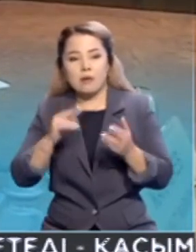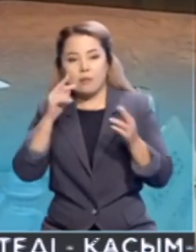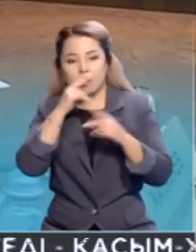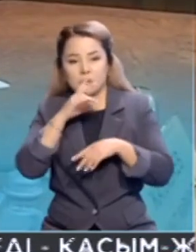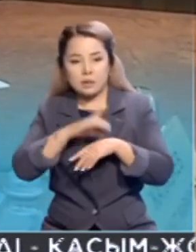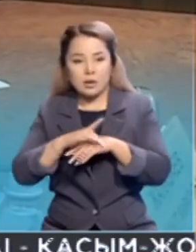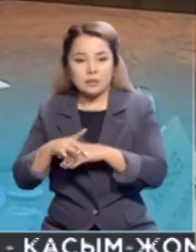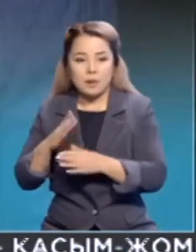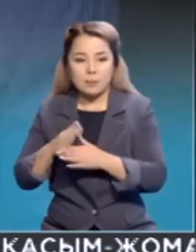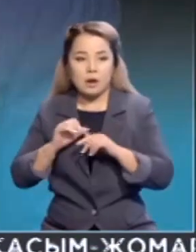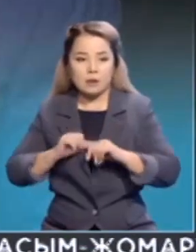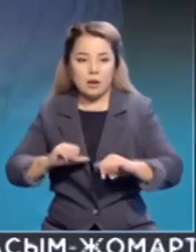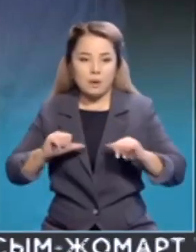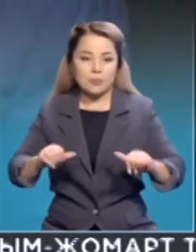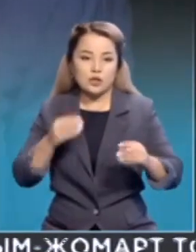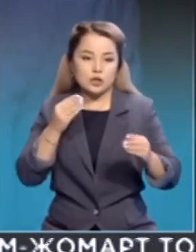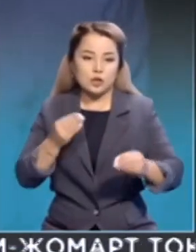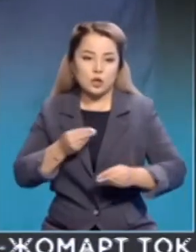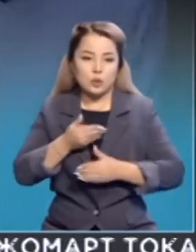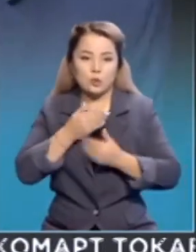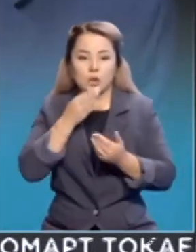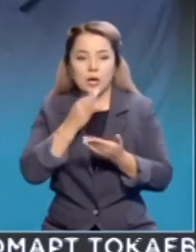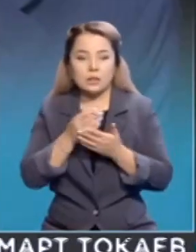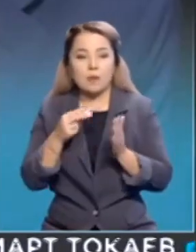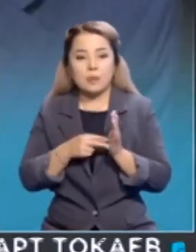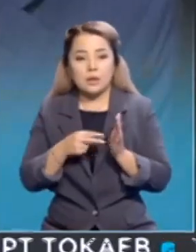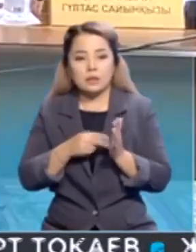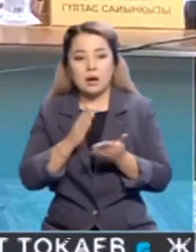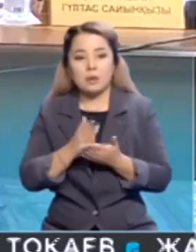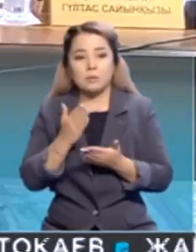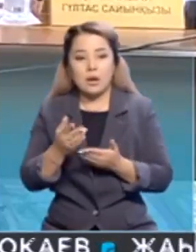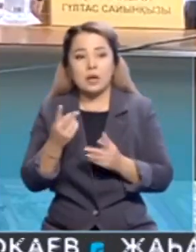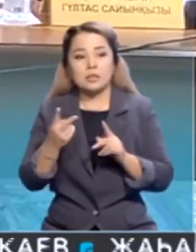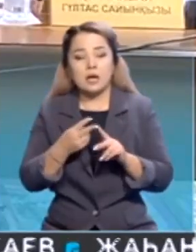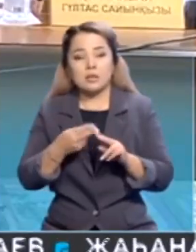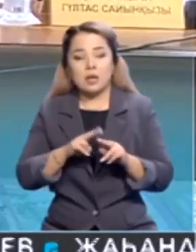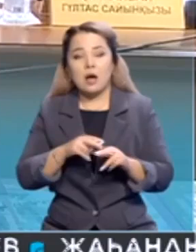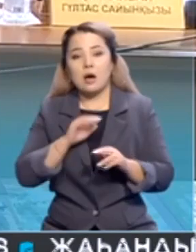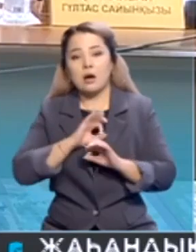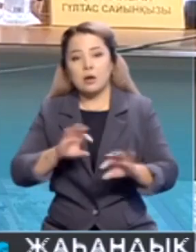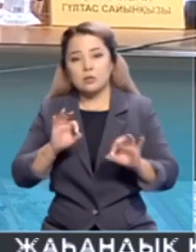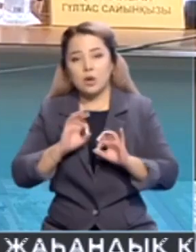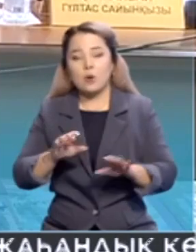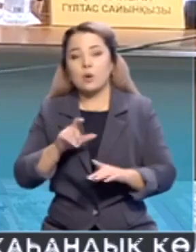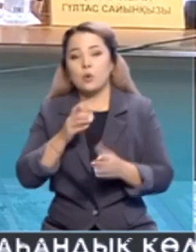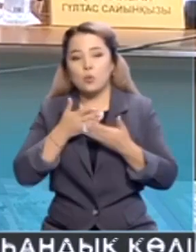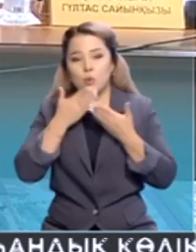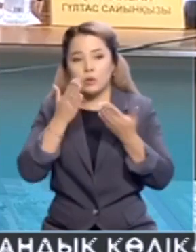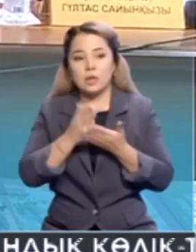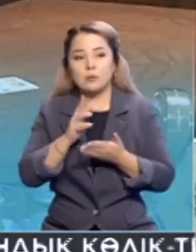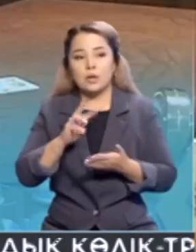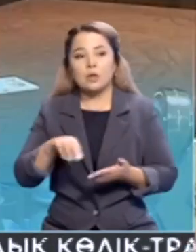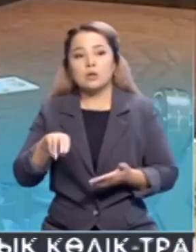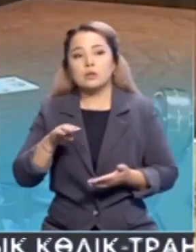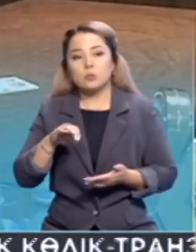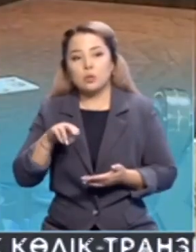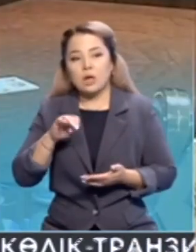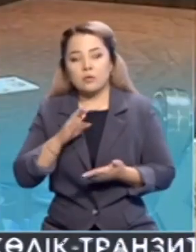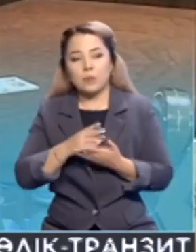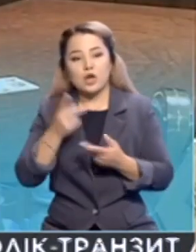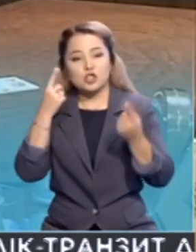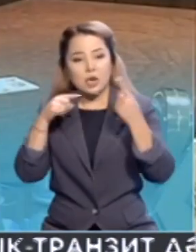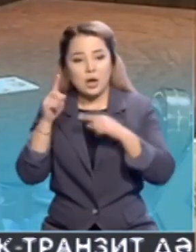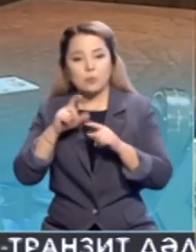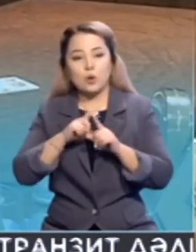жіберген. Комиссия мұны қанағаттанарлық деп бағалады. Екінші ауызша оқу тапсырмасында Міржақып Дулатұлының Оян қазақ